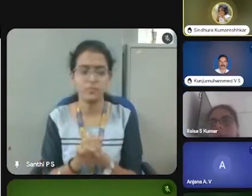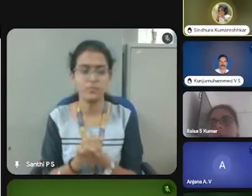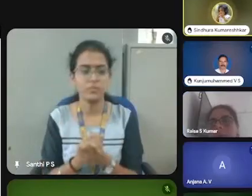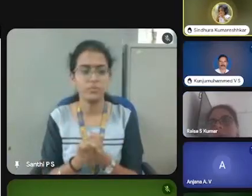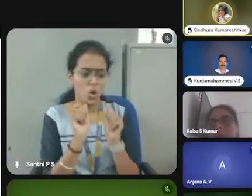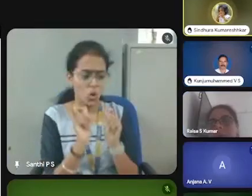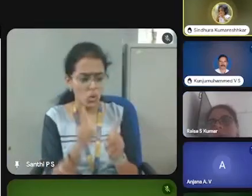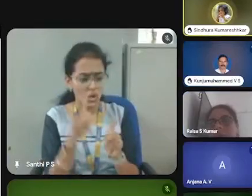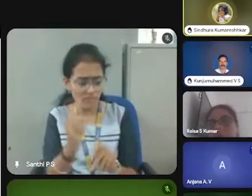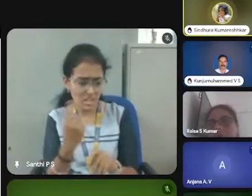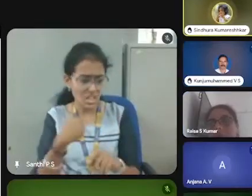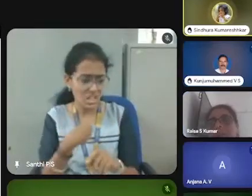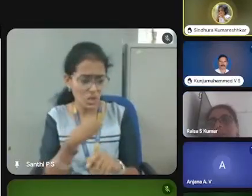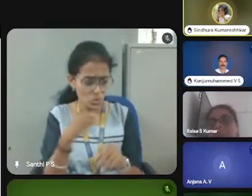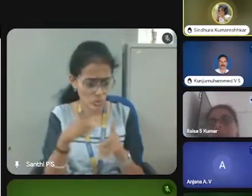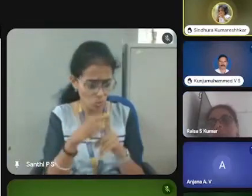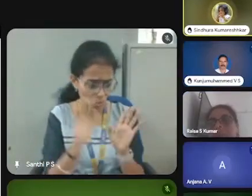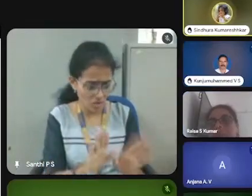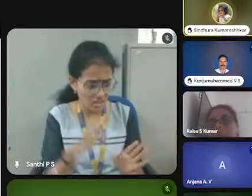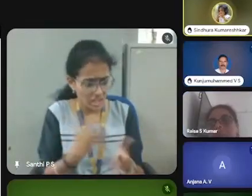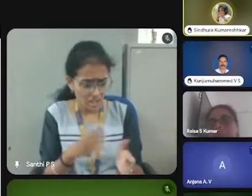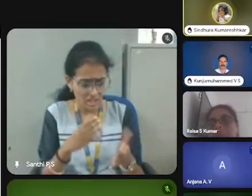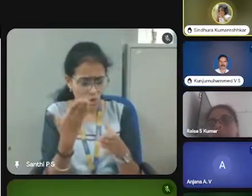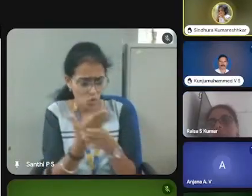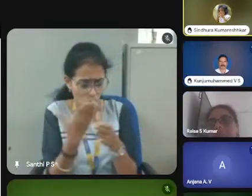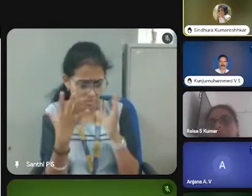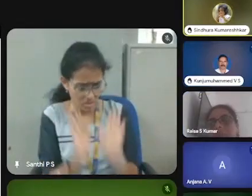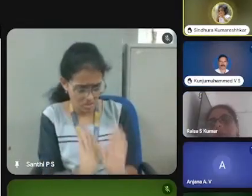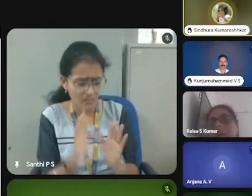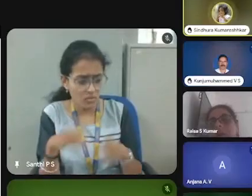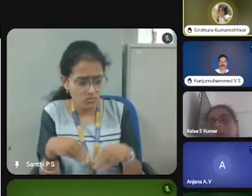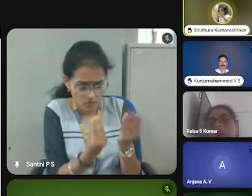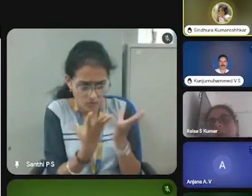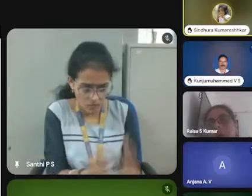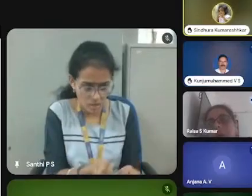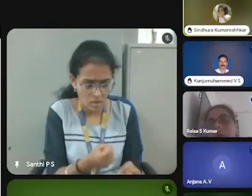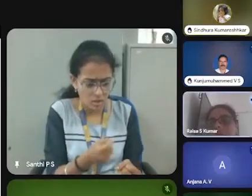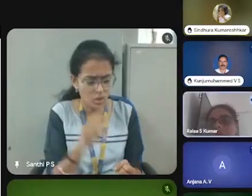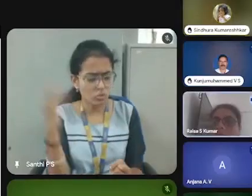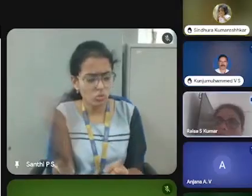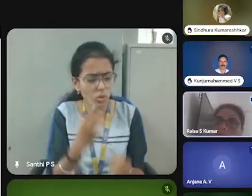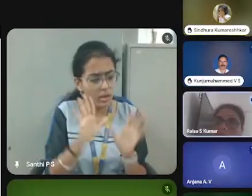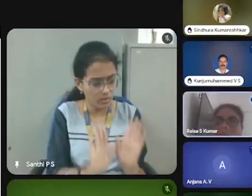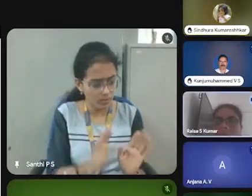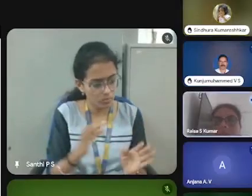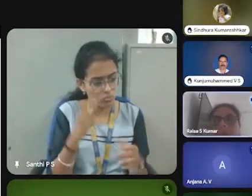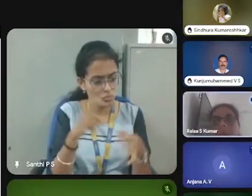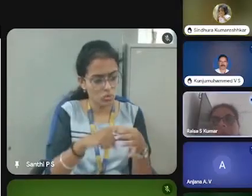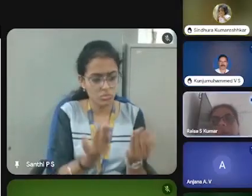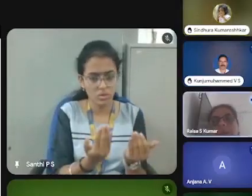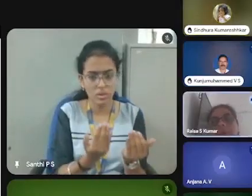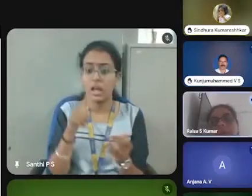ആദ്യം ഇവനെ കാണിച്ചിട്ടുണ്ടായിരുന്നു. അതിന്റെ എന്തെങ്കിലും വേണോ അതോ ഞാൻ പുതിയതായിട്ട് വന്ന് അവിടെ ക്ലിയർ ചെയ്യട്ടാ? അല്ല, ആദ്യം